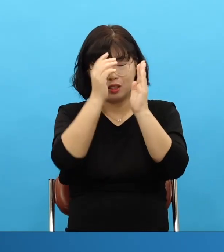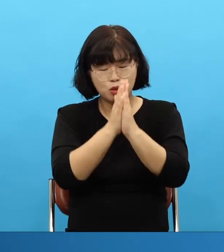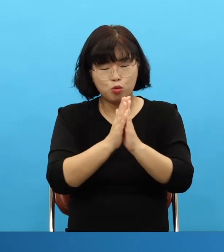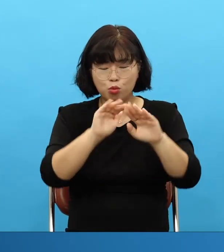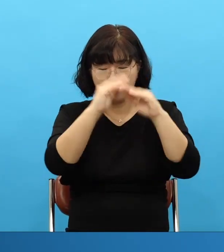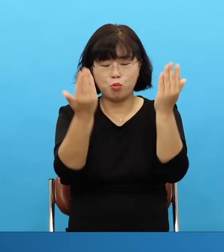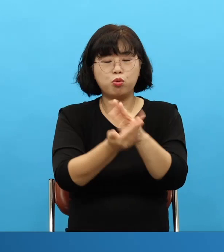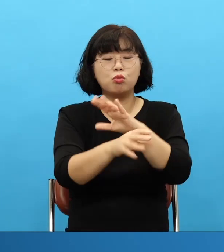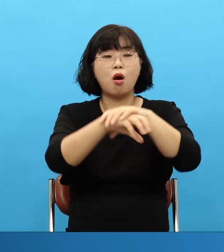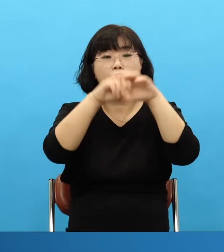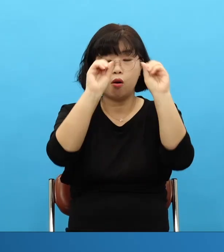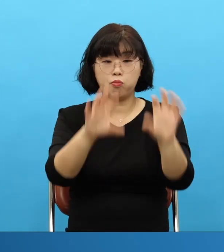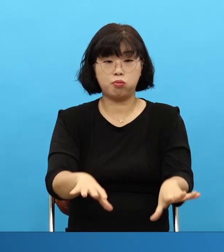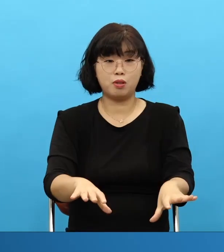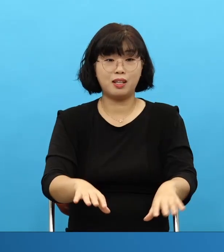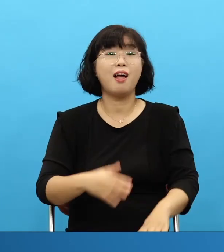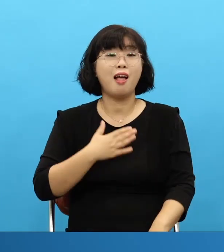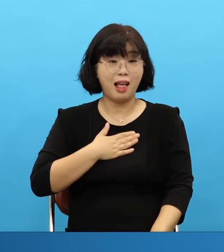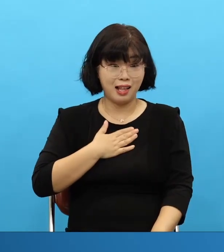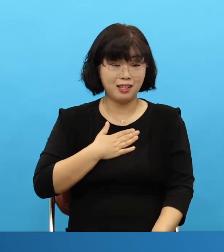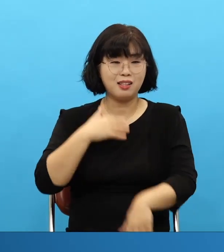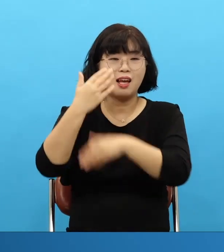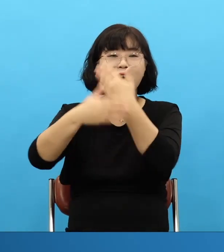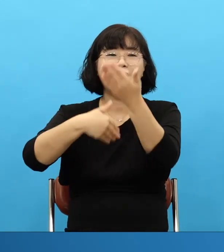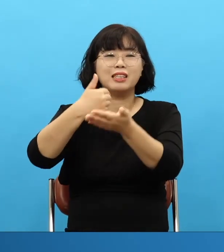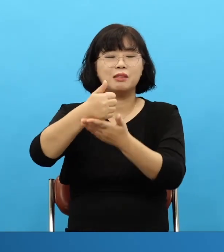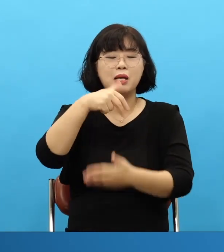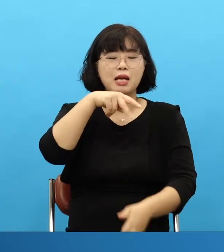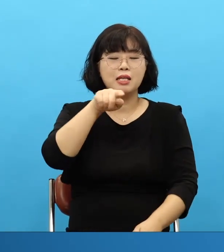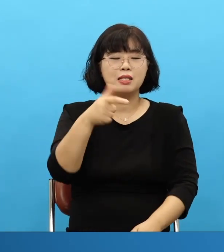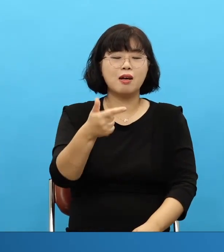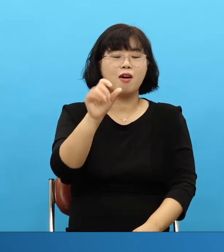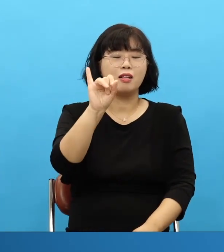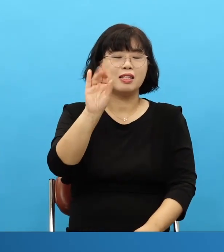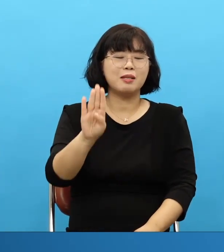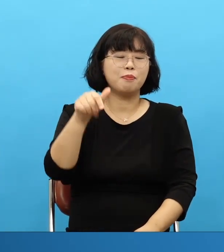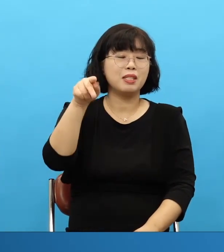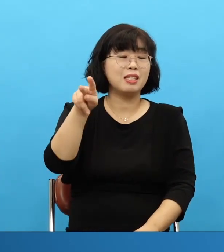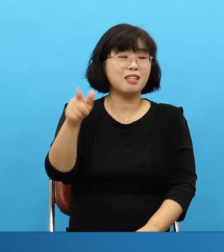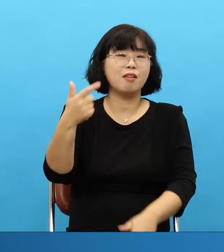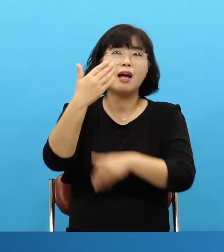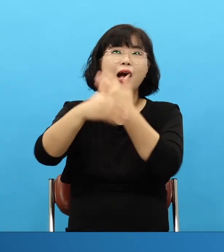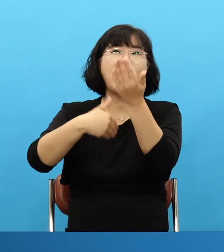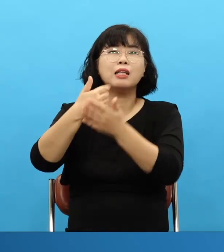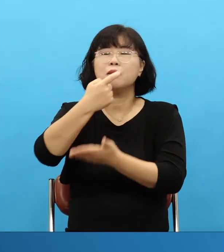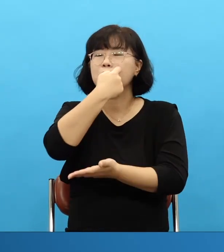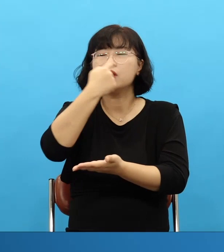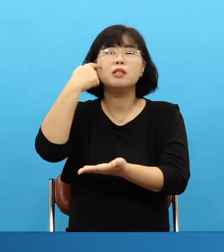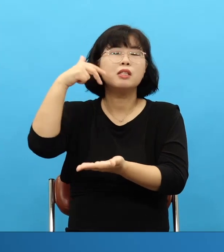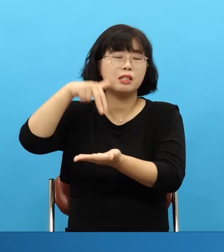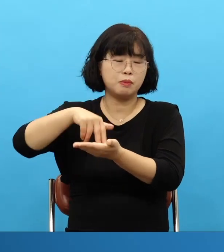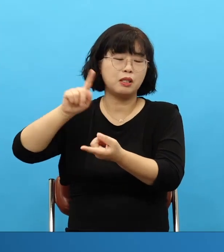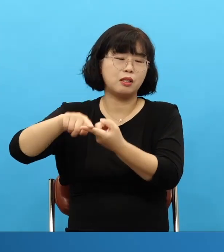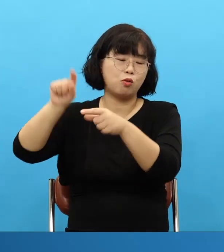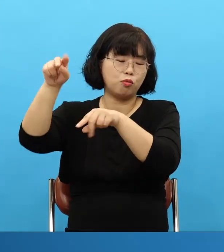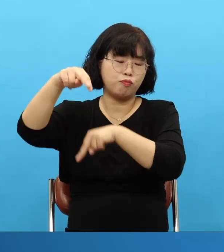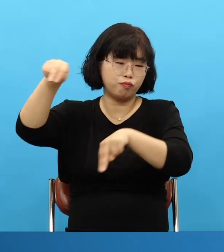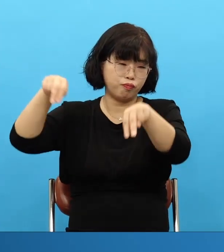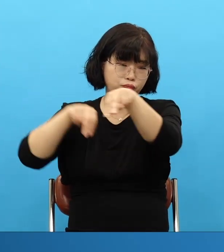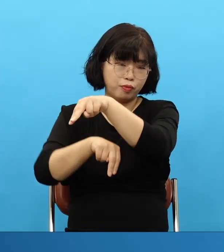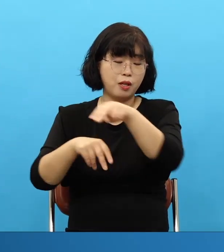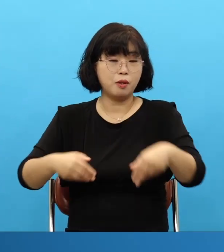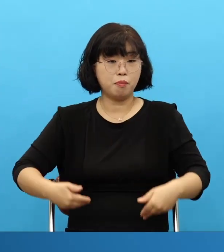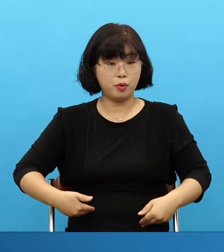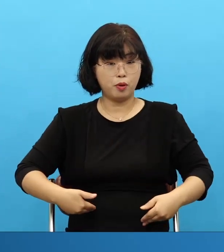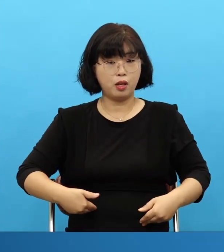선입견으로 우리가 모든 걸 봐야 하네. We need to be able to see everything through the preconceived notions 그런 of God. 눈으로 어린 아이들 한번 보세요. And with